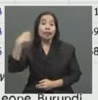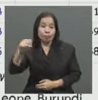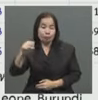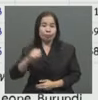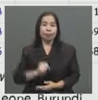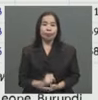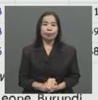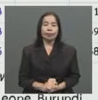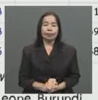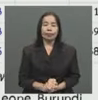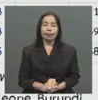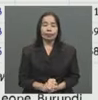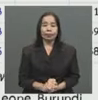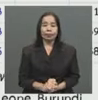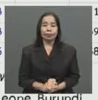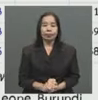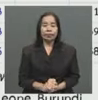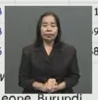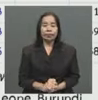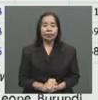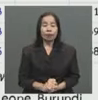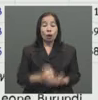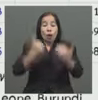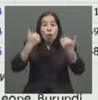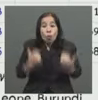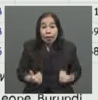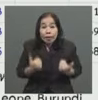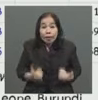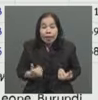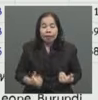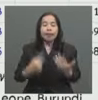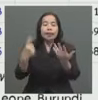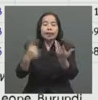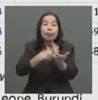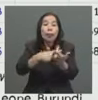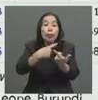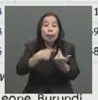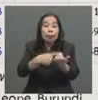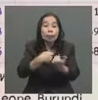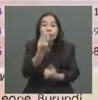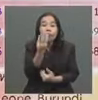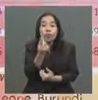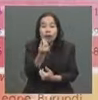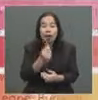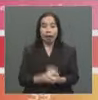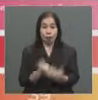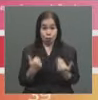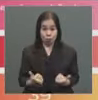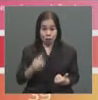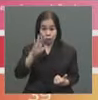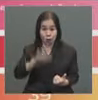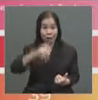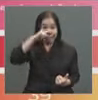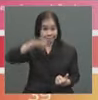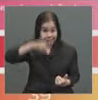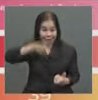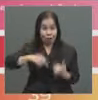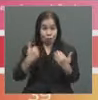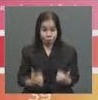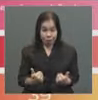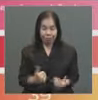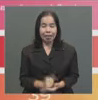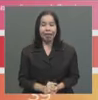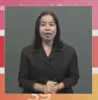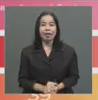ครับตัวเลขวันนี้นะครับสถานการณ์ของประเทศไทยผู้ป่วยยืน